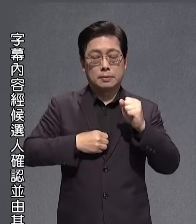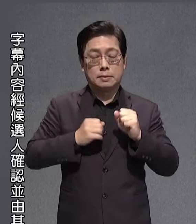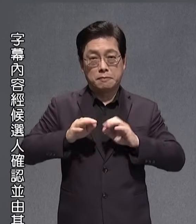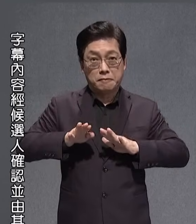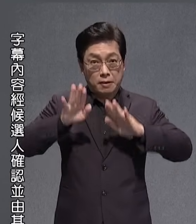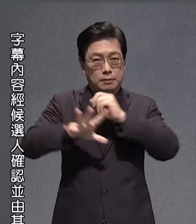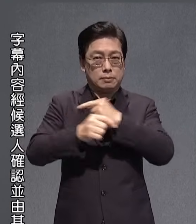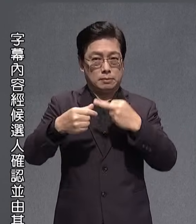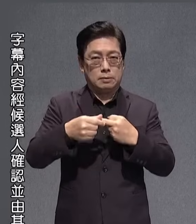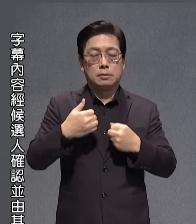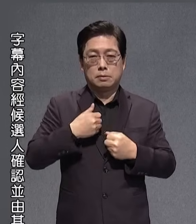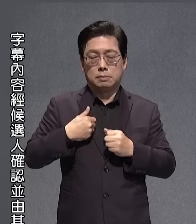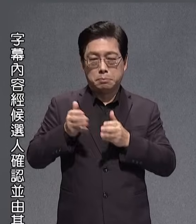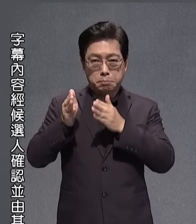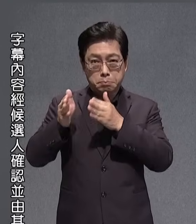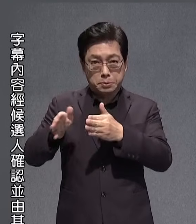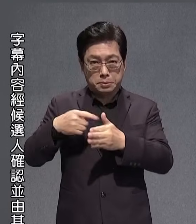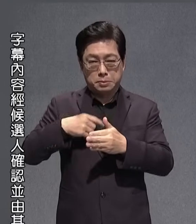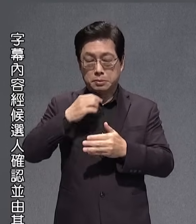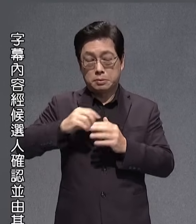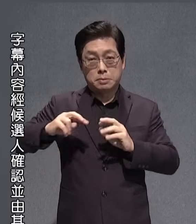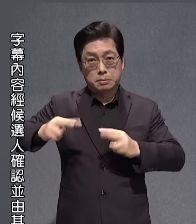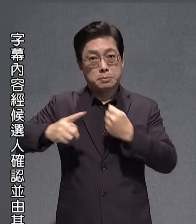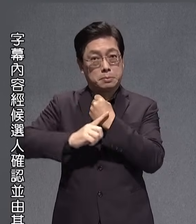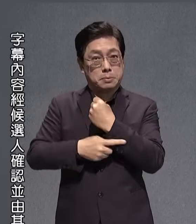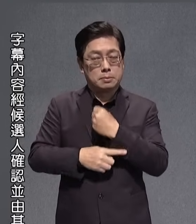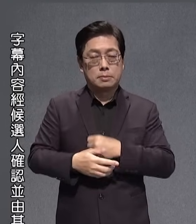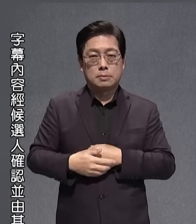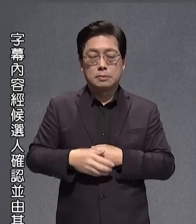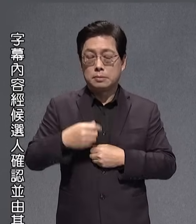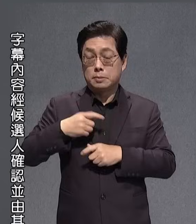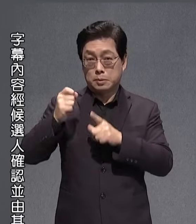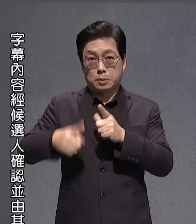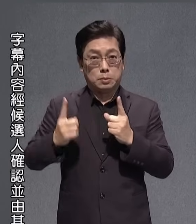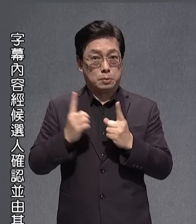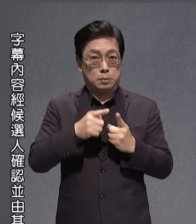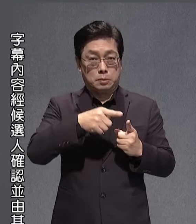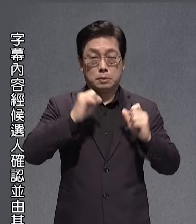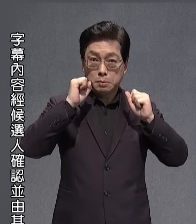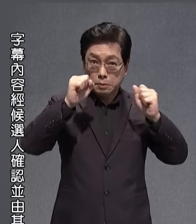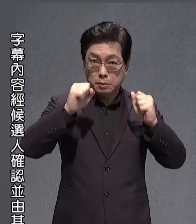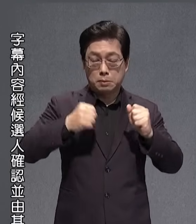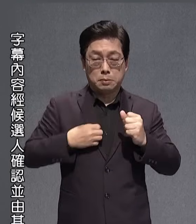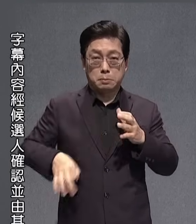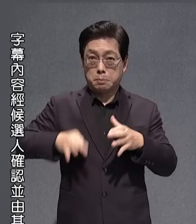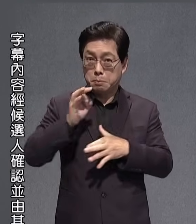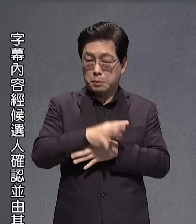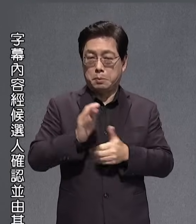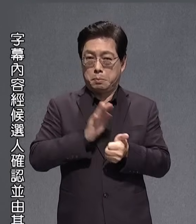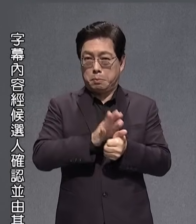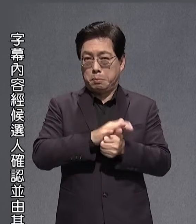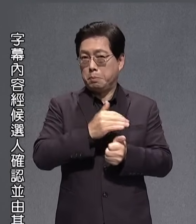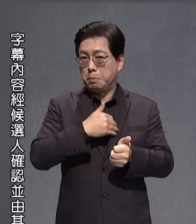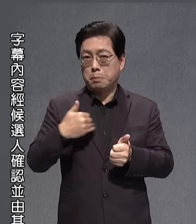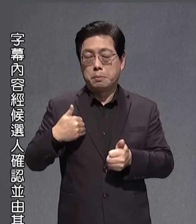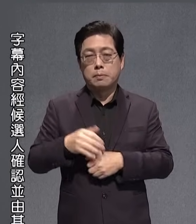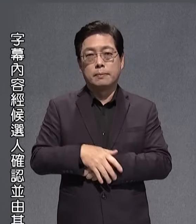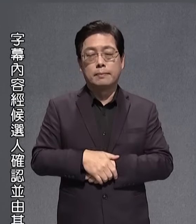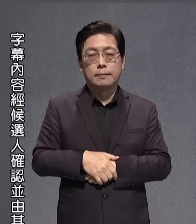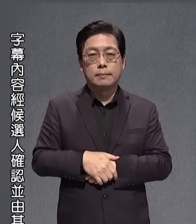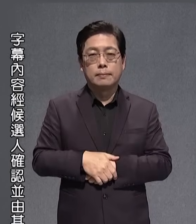修订运动产业发展条例，提高企业对体育的 奖励和补助制度、捐献制